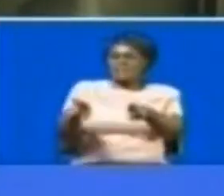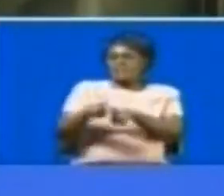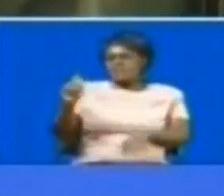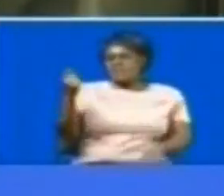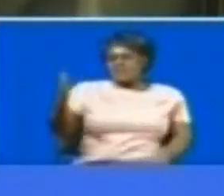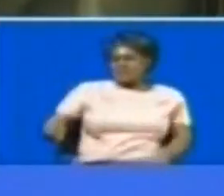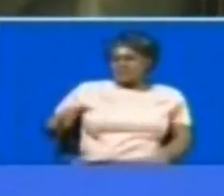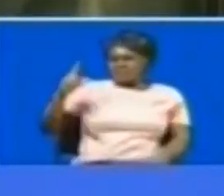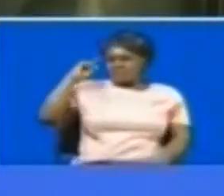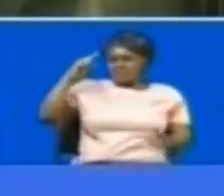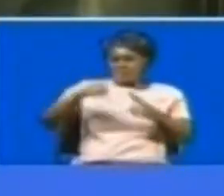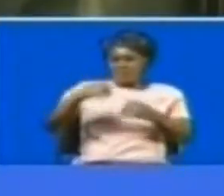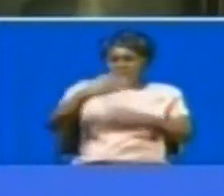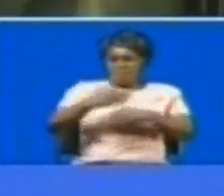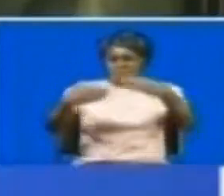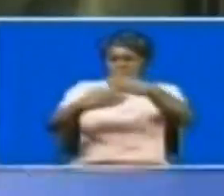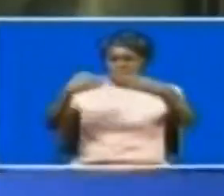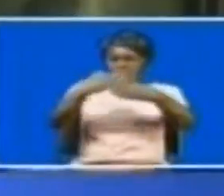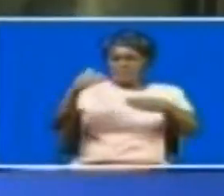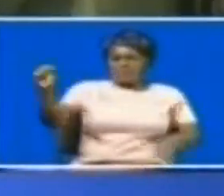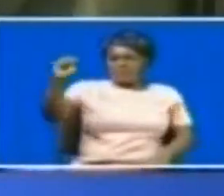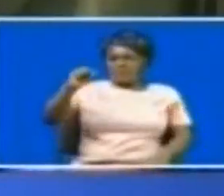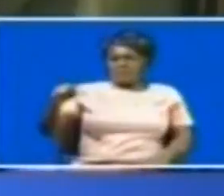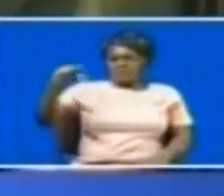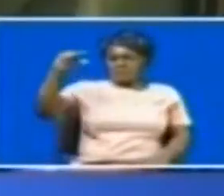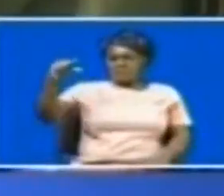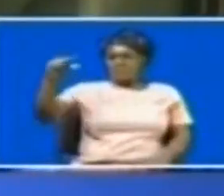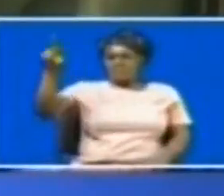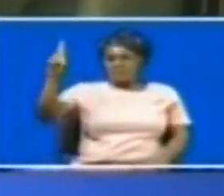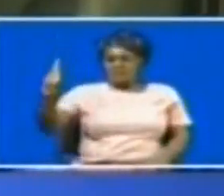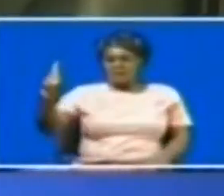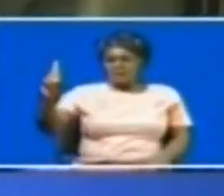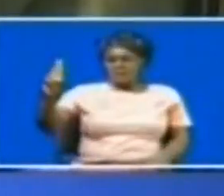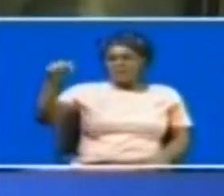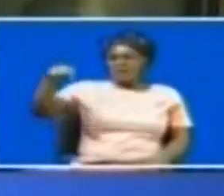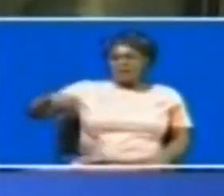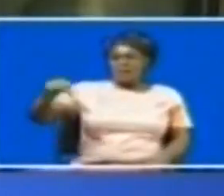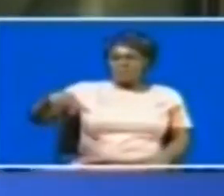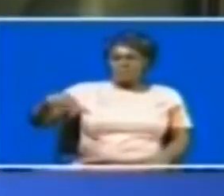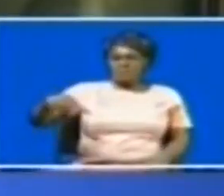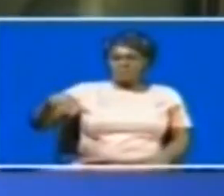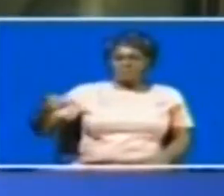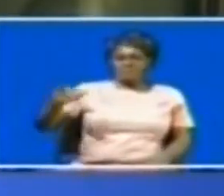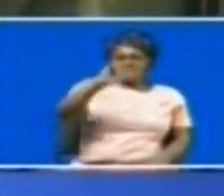Kenya Railways for the purposes of erecting the SGR station here at